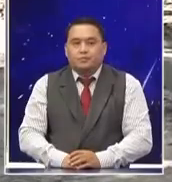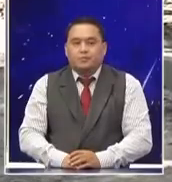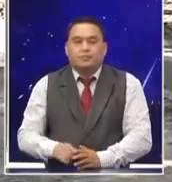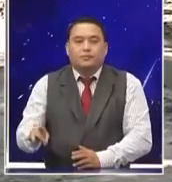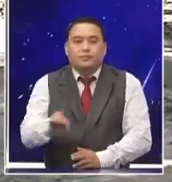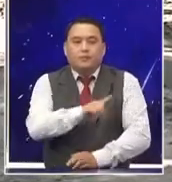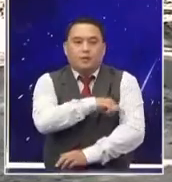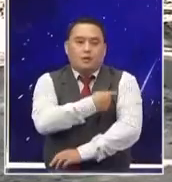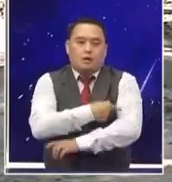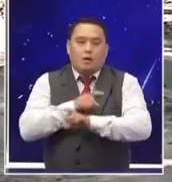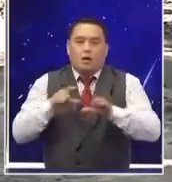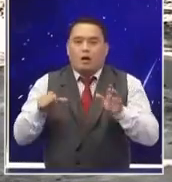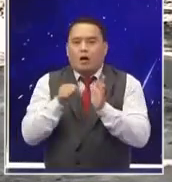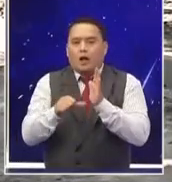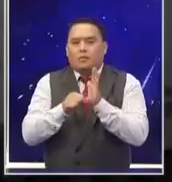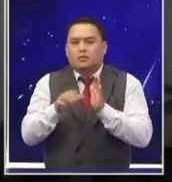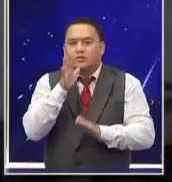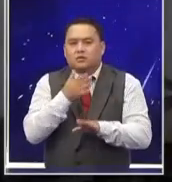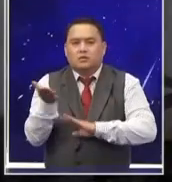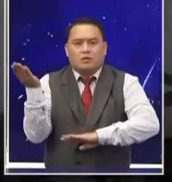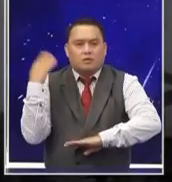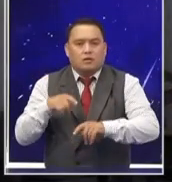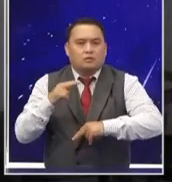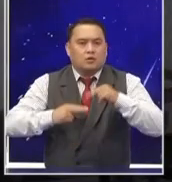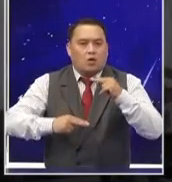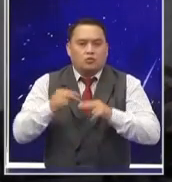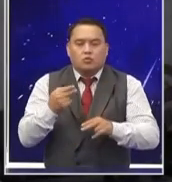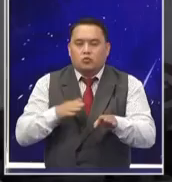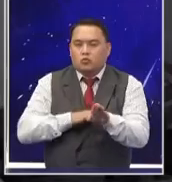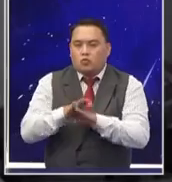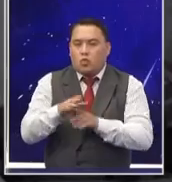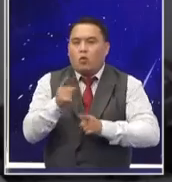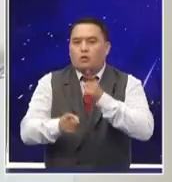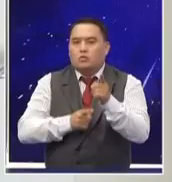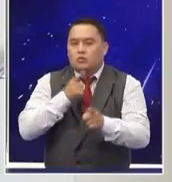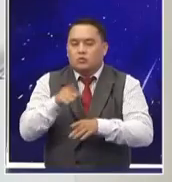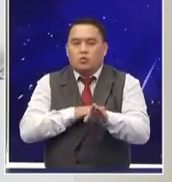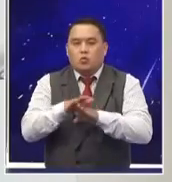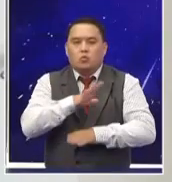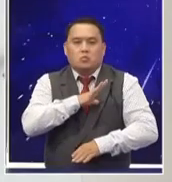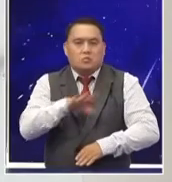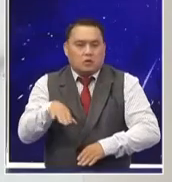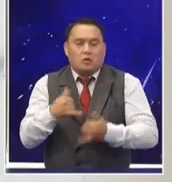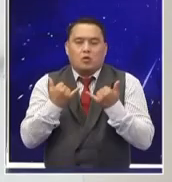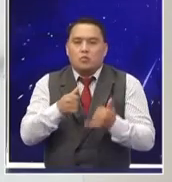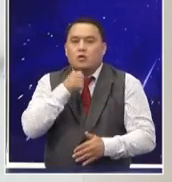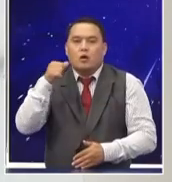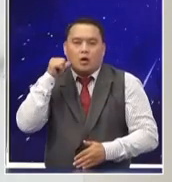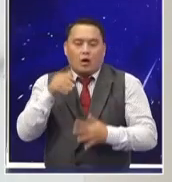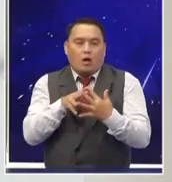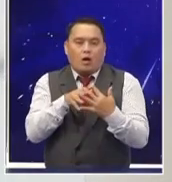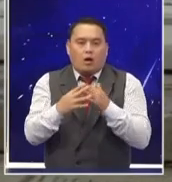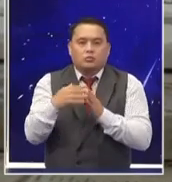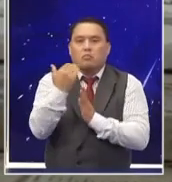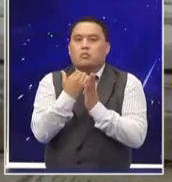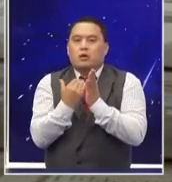Аудандық аурухананың 60 жылдық тарихы бар. Осы уақыт аралығында нысан толықтай жаңғыртудан өтпепті. Тек өткен жылы ауыл ел бесігі